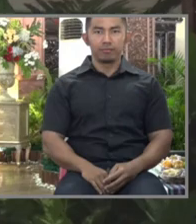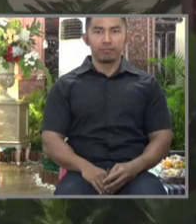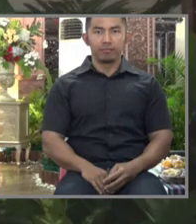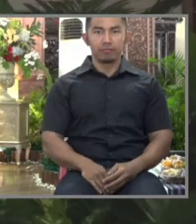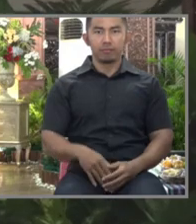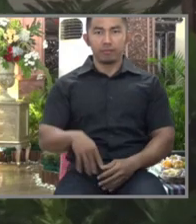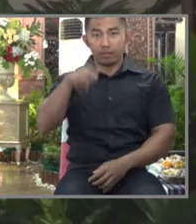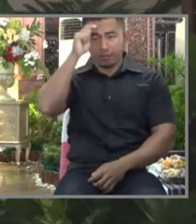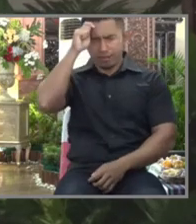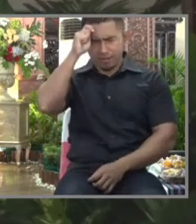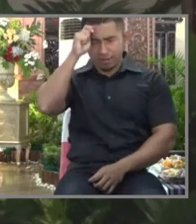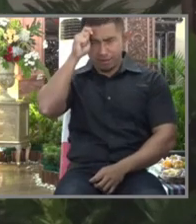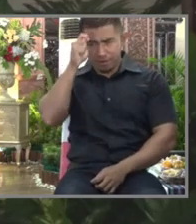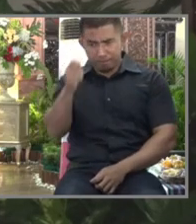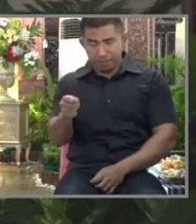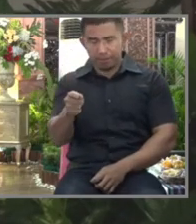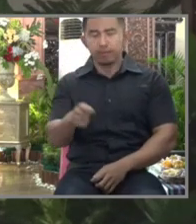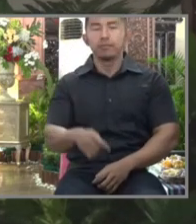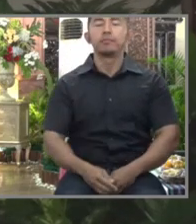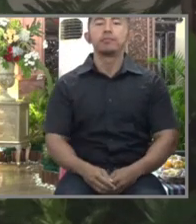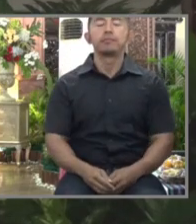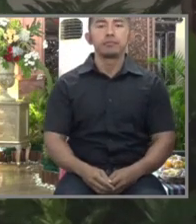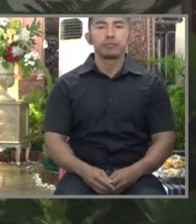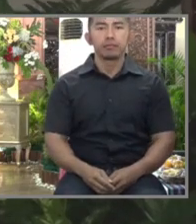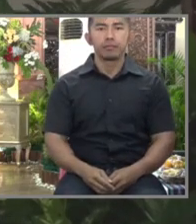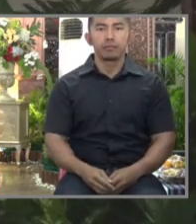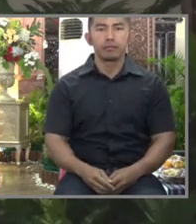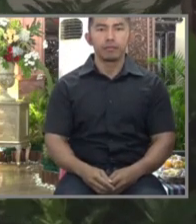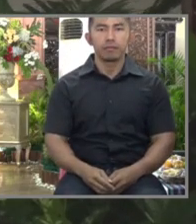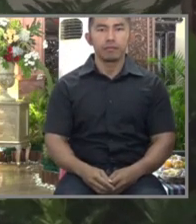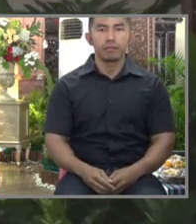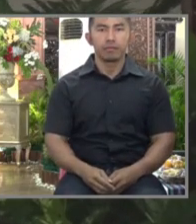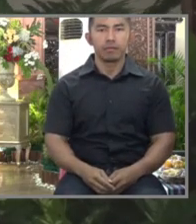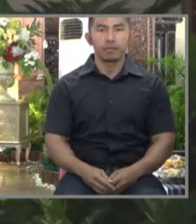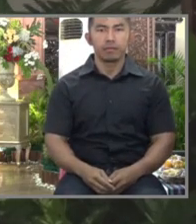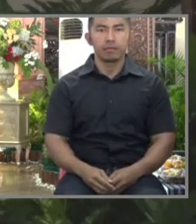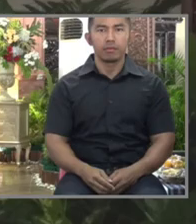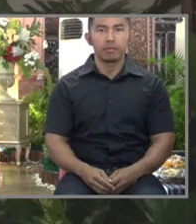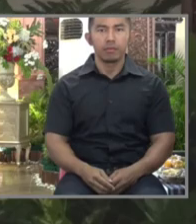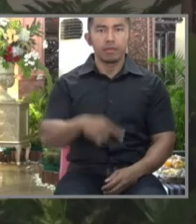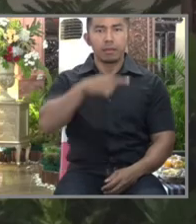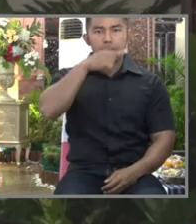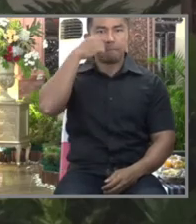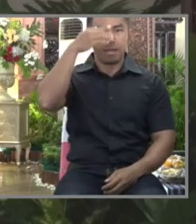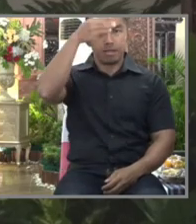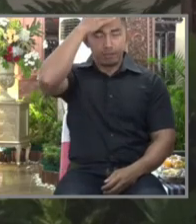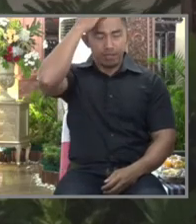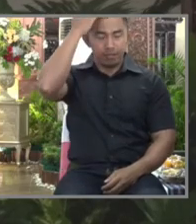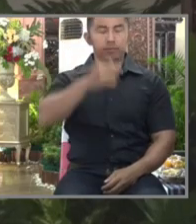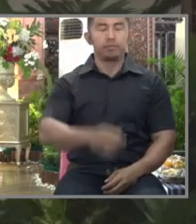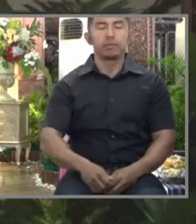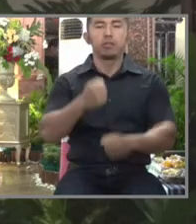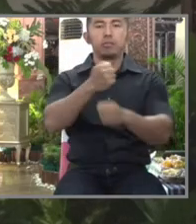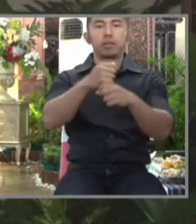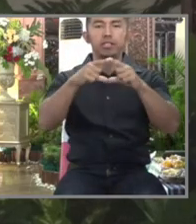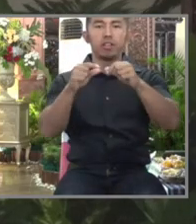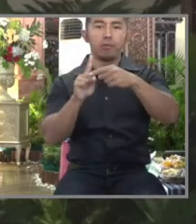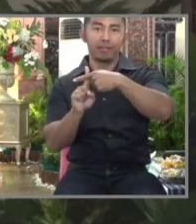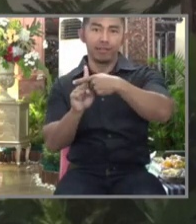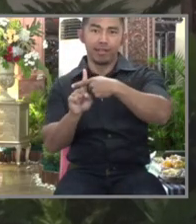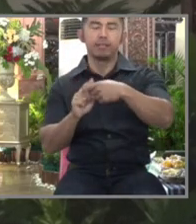Yang sangat kami hormati Bapak Gubernur Jawa Tengah.